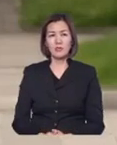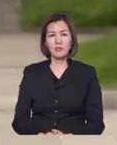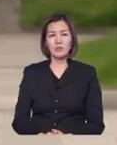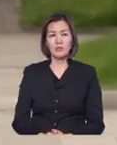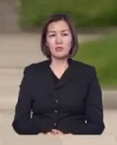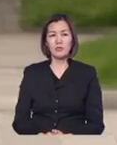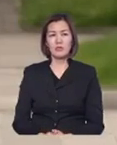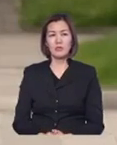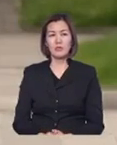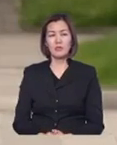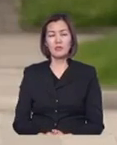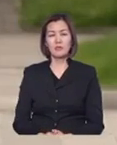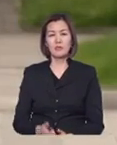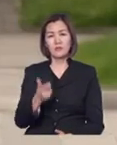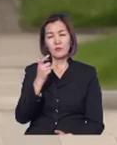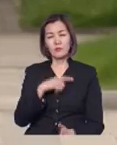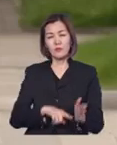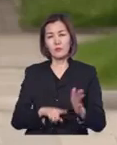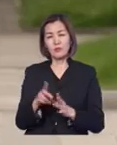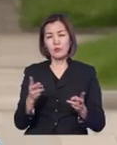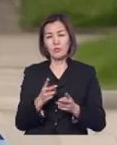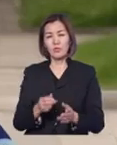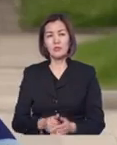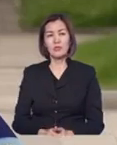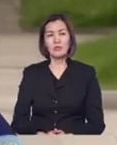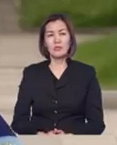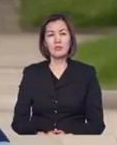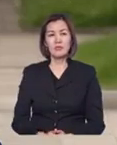анадан, мұнадан үйренем деген емес, әргім өзінен бастаса, бәріне қол жеткіземіз деген ойын дамын.